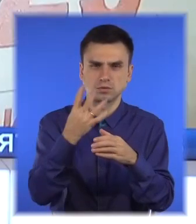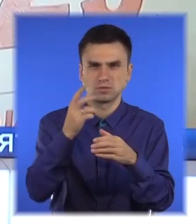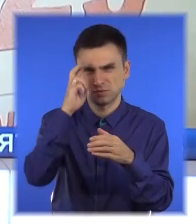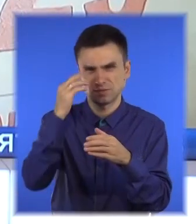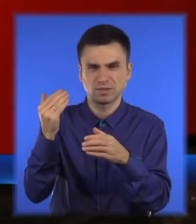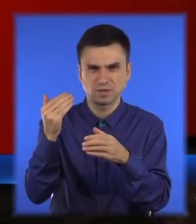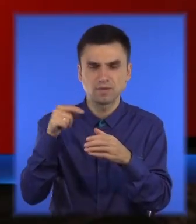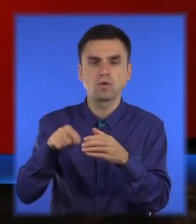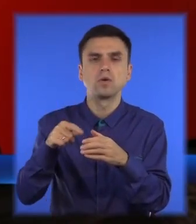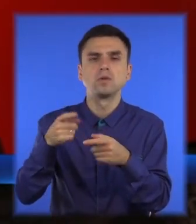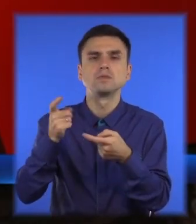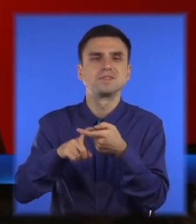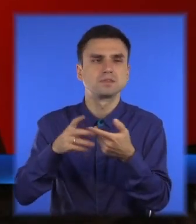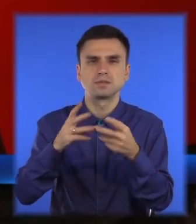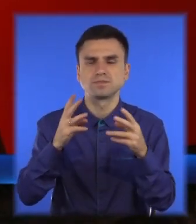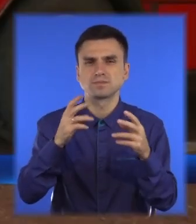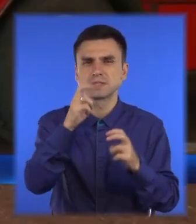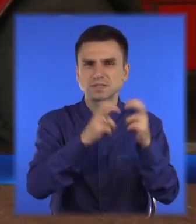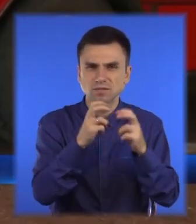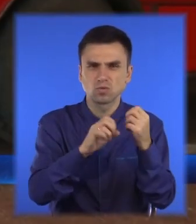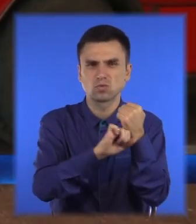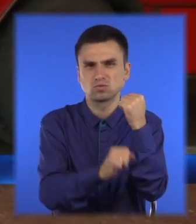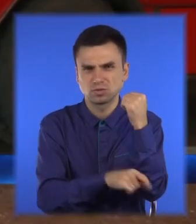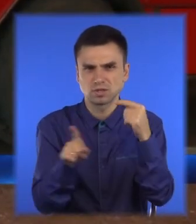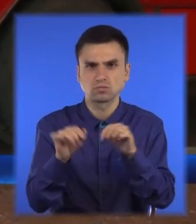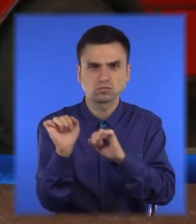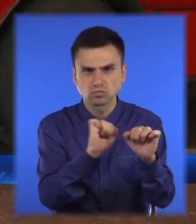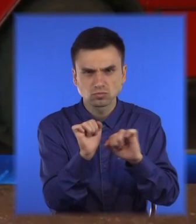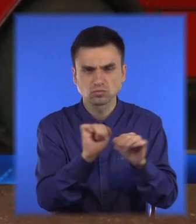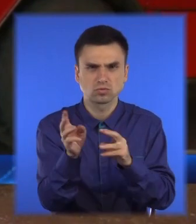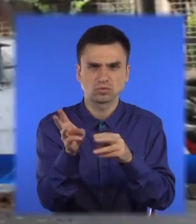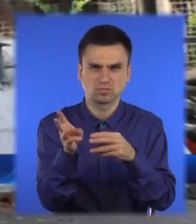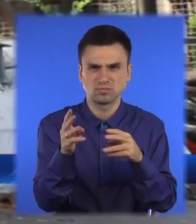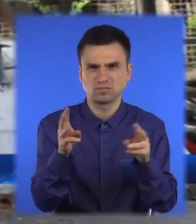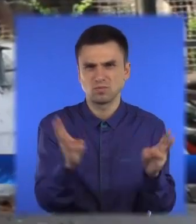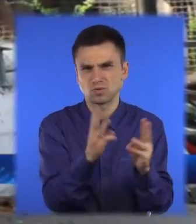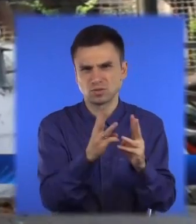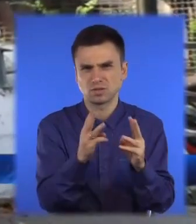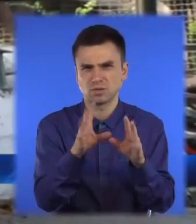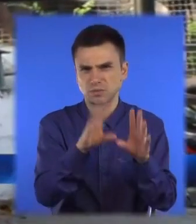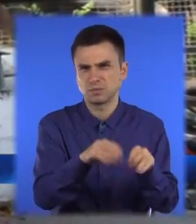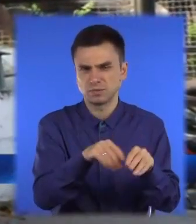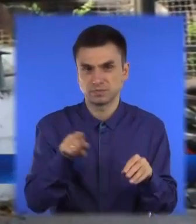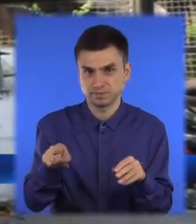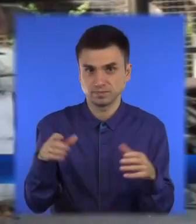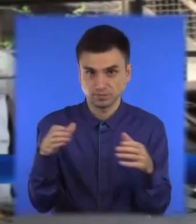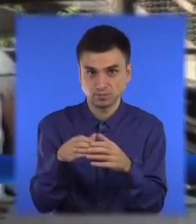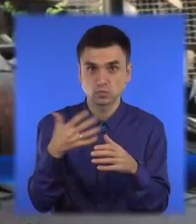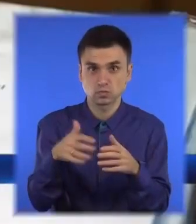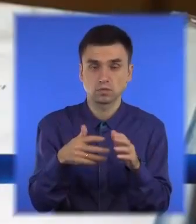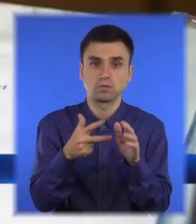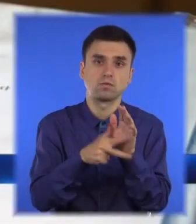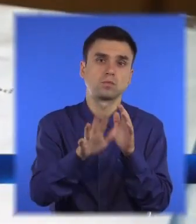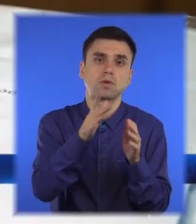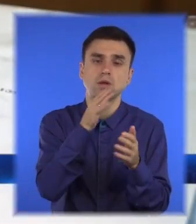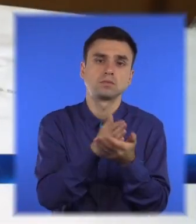об'єктів. Підрозділ входить до складу 29-ї пожежно-рятувальної частини. Основна спеціалізація – захист територій та